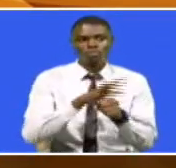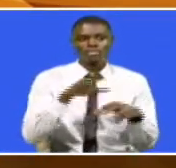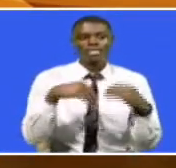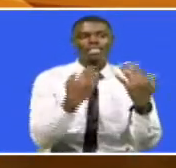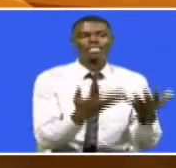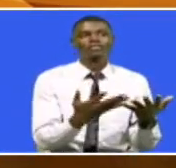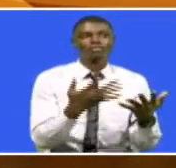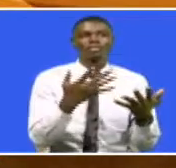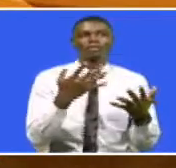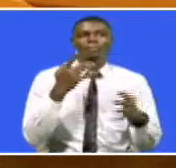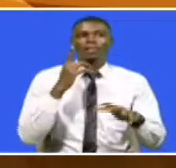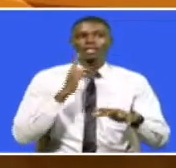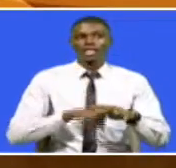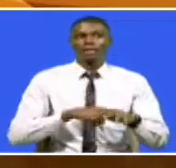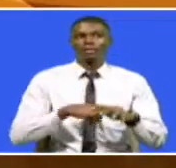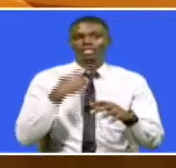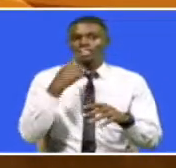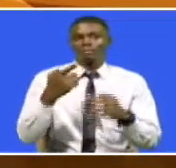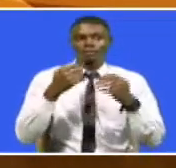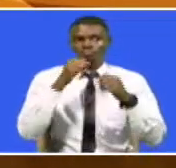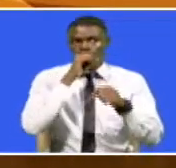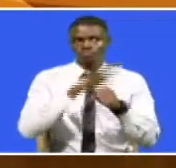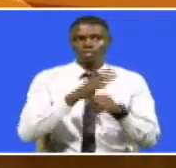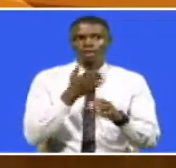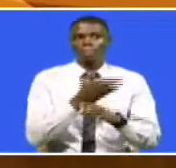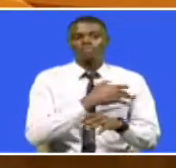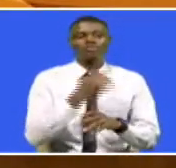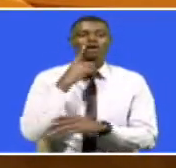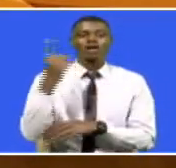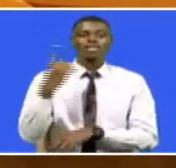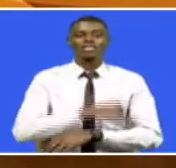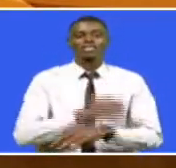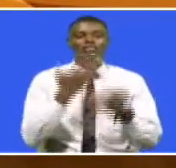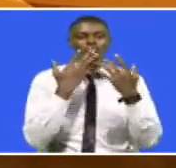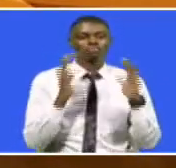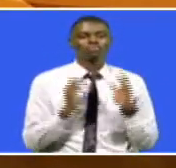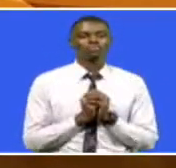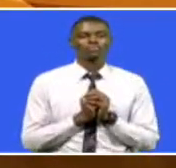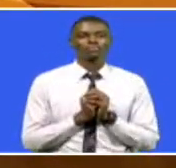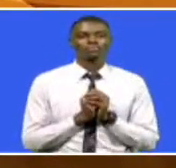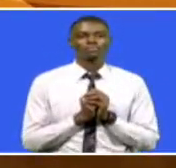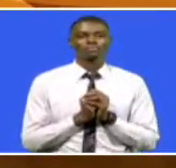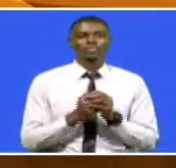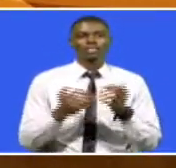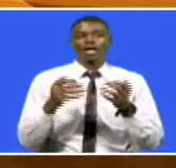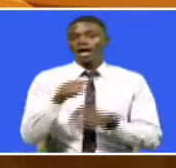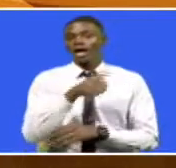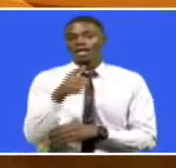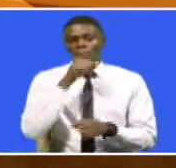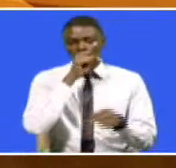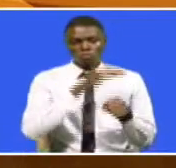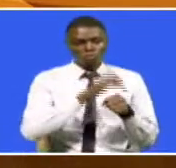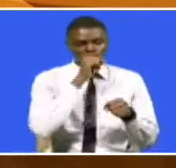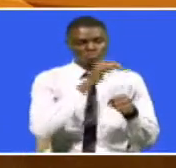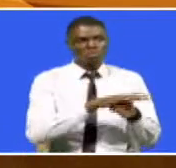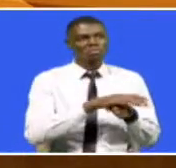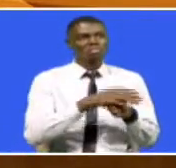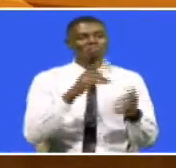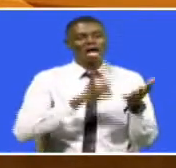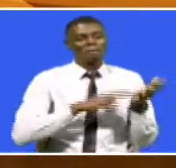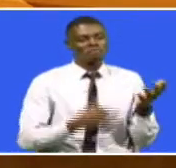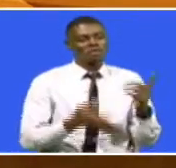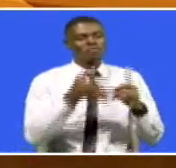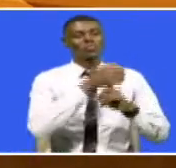alizitoa, alisema atatimiza kabla ya siku 100 kukamilika. Baadhi ya ahadi nyingine ambazo ameshindwa